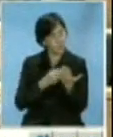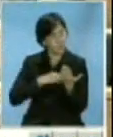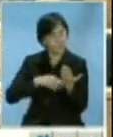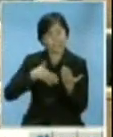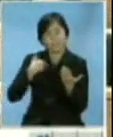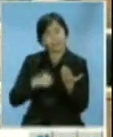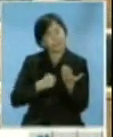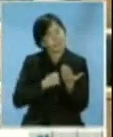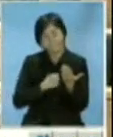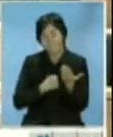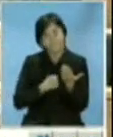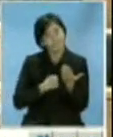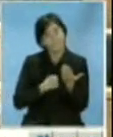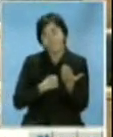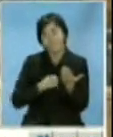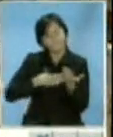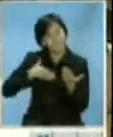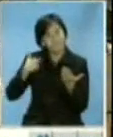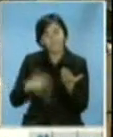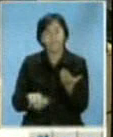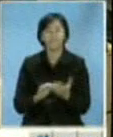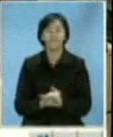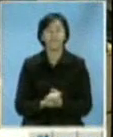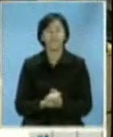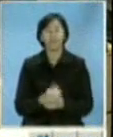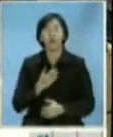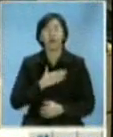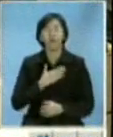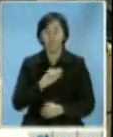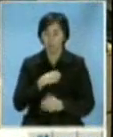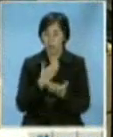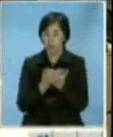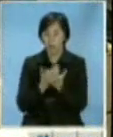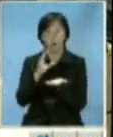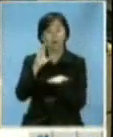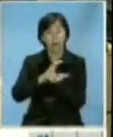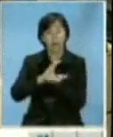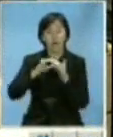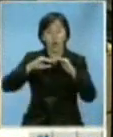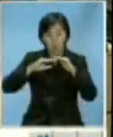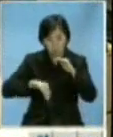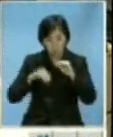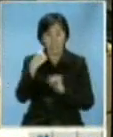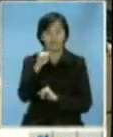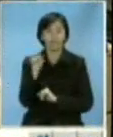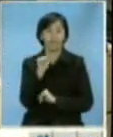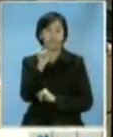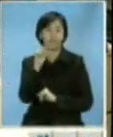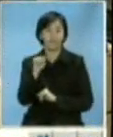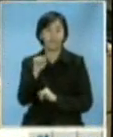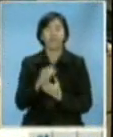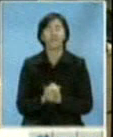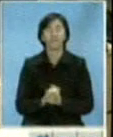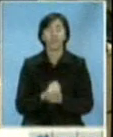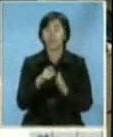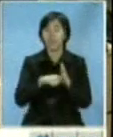ครับและผมไม่ลังเลใจเลยครับที่จะขอปรับลดงบประมาณลง10%เพราะผม